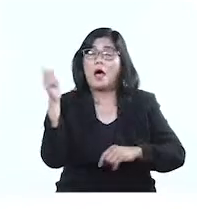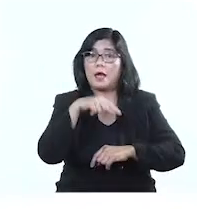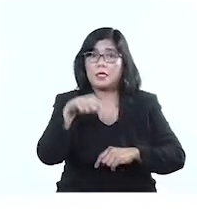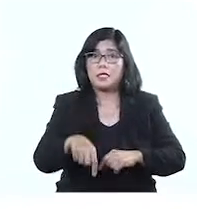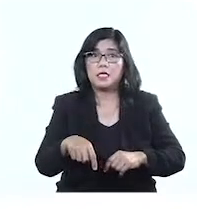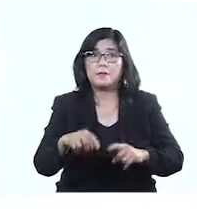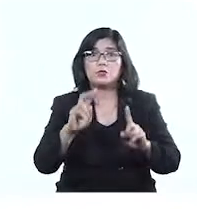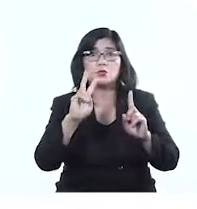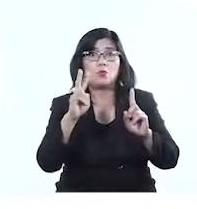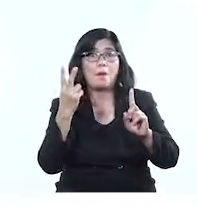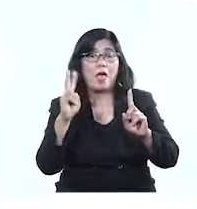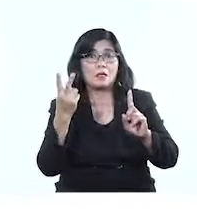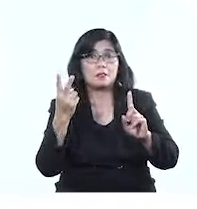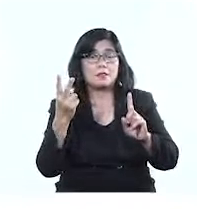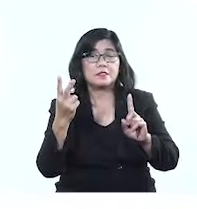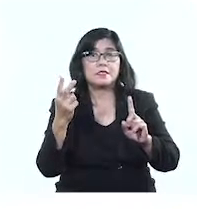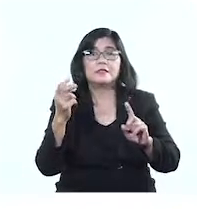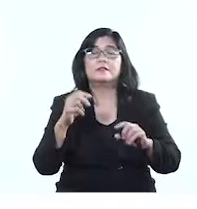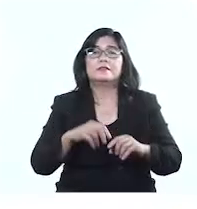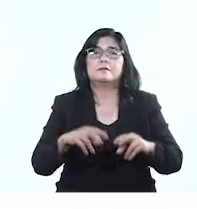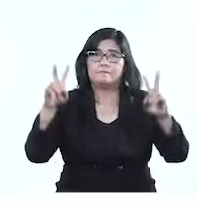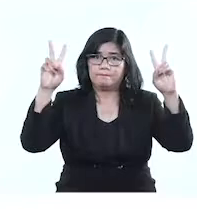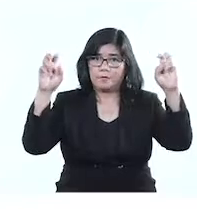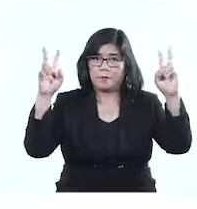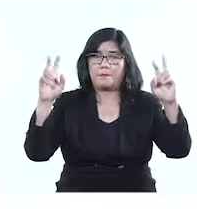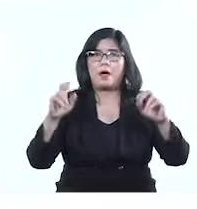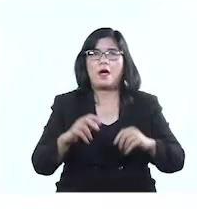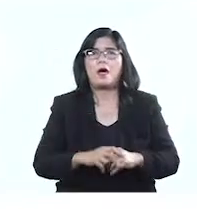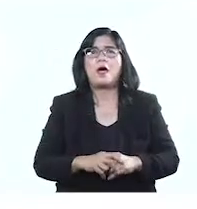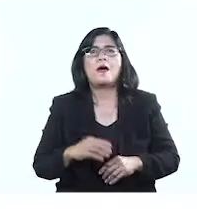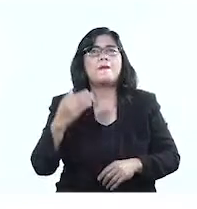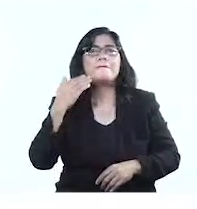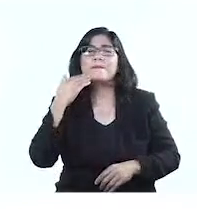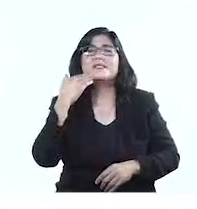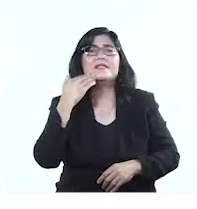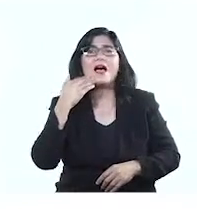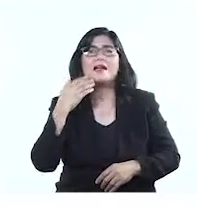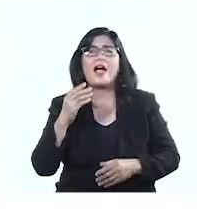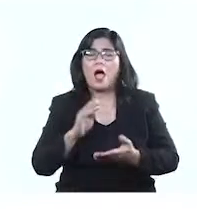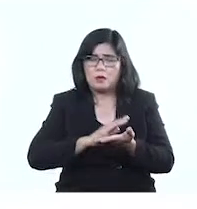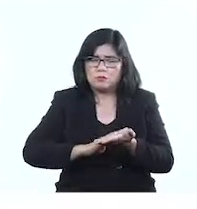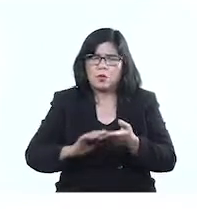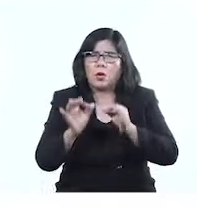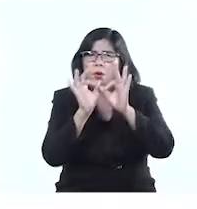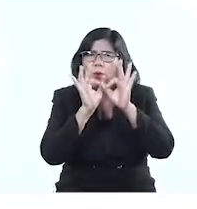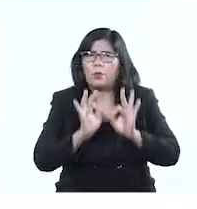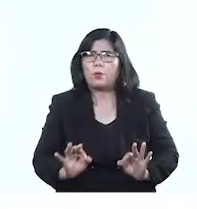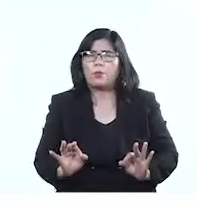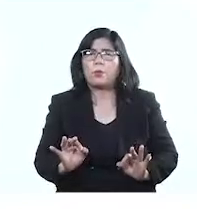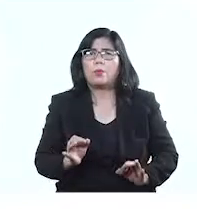ke-12 dan dalam pembahasan ke-12 ini akan kita pelajari Allah menjaga kemurnian